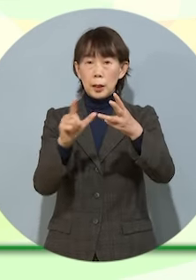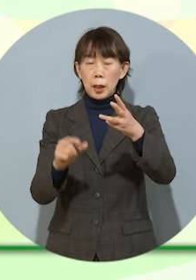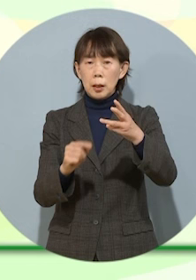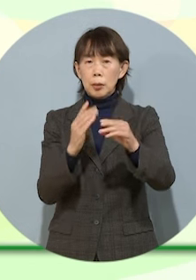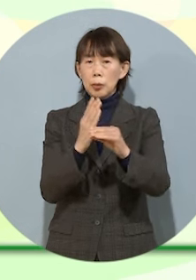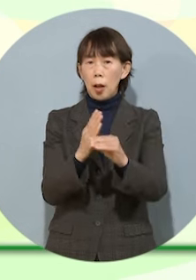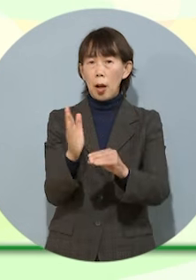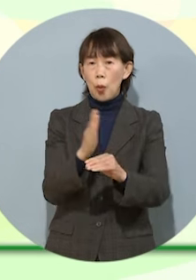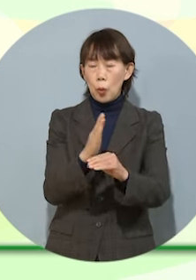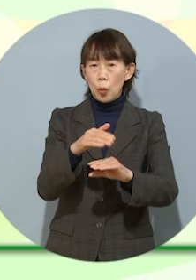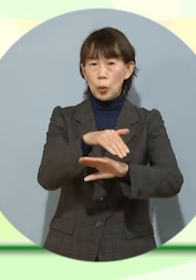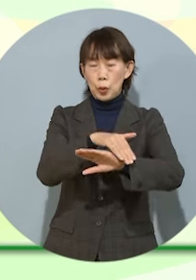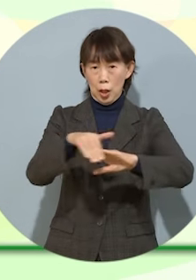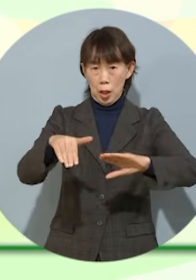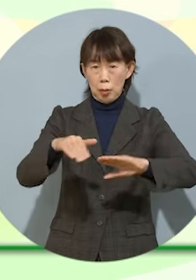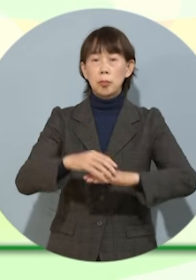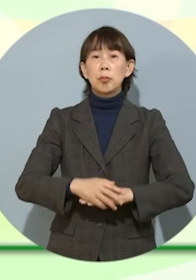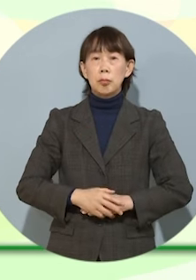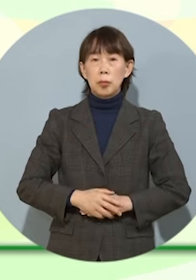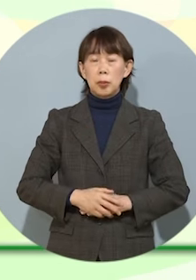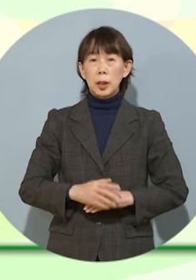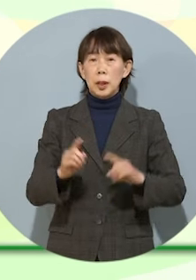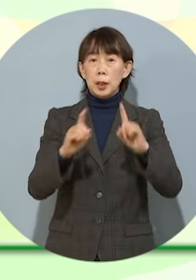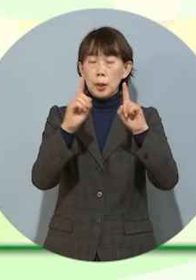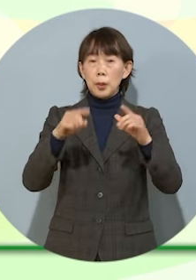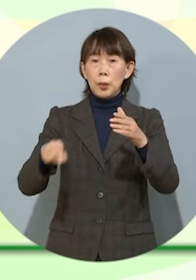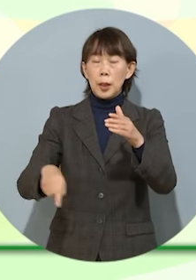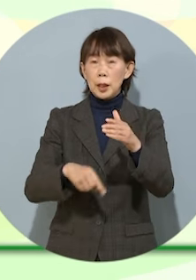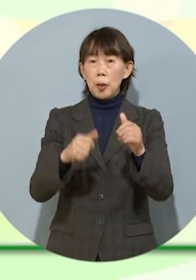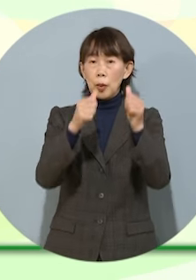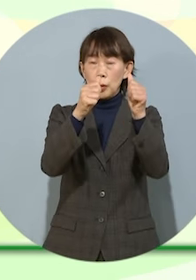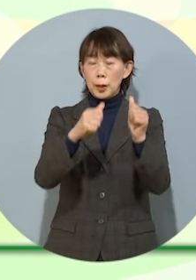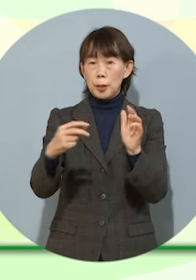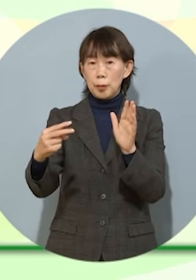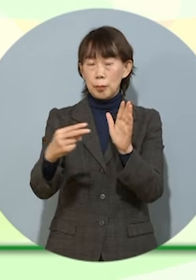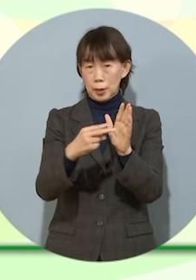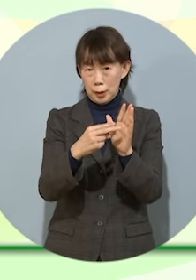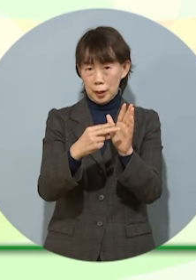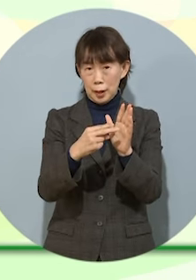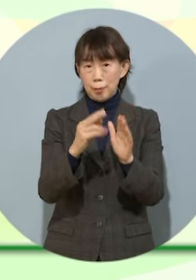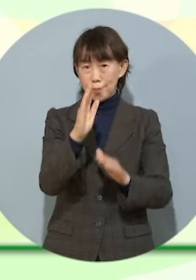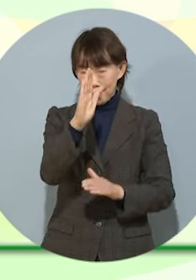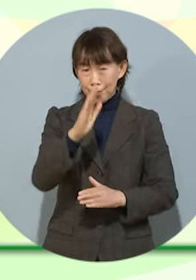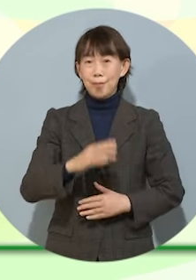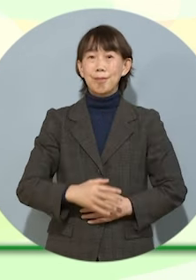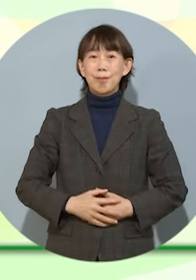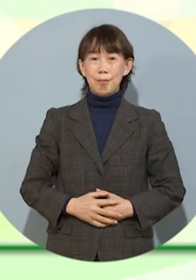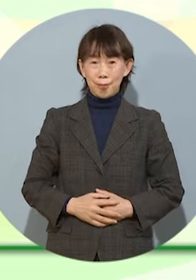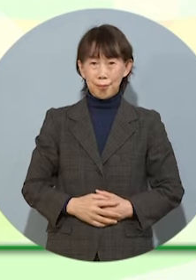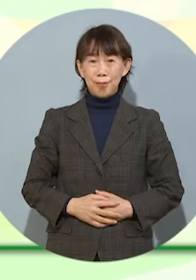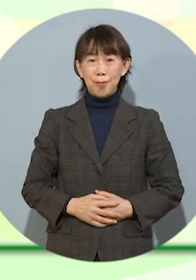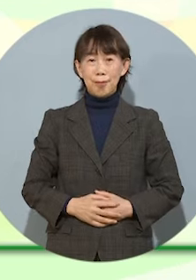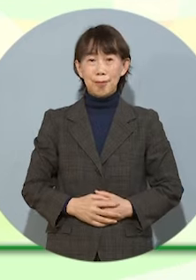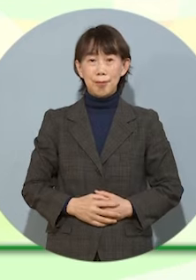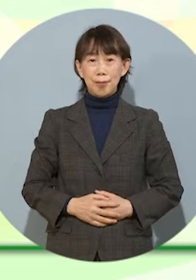を予定しています。イベントの詳細についてはホームページをご覧ください。